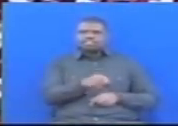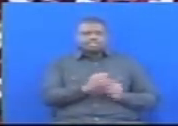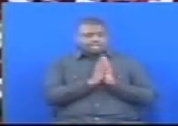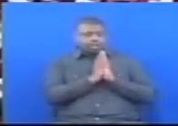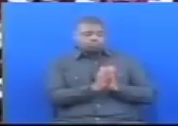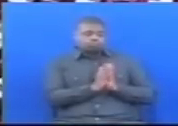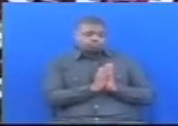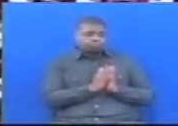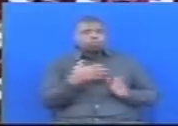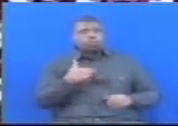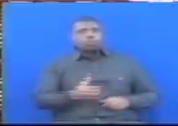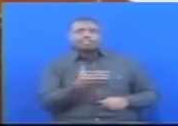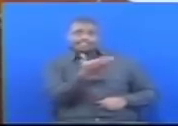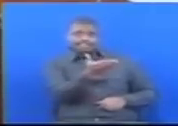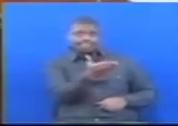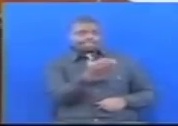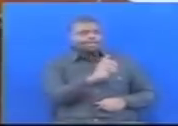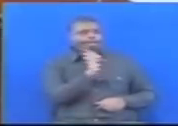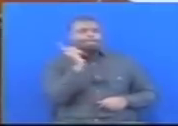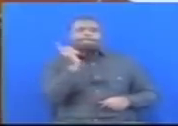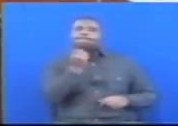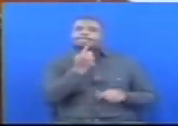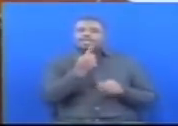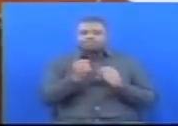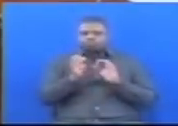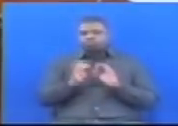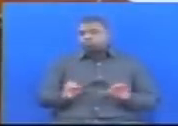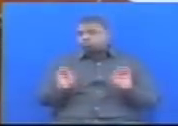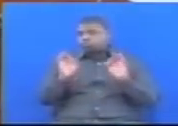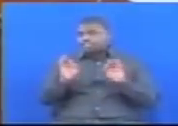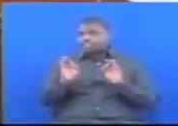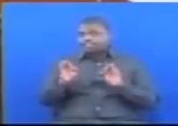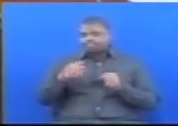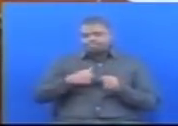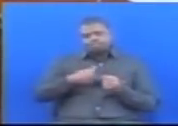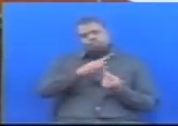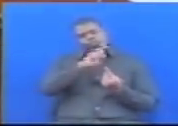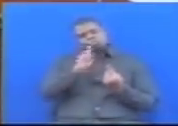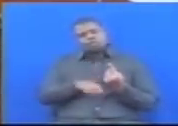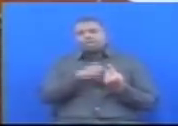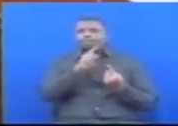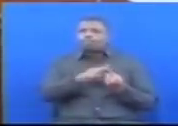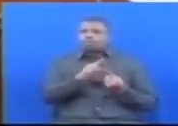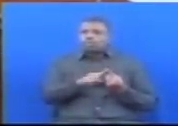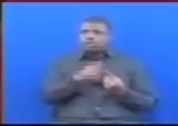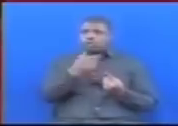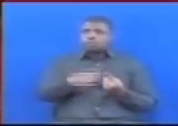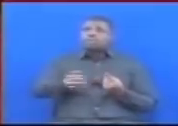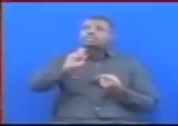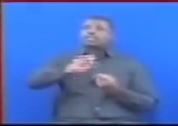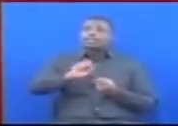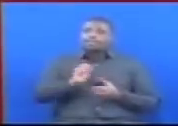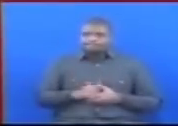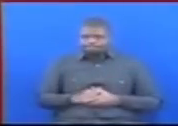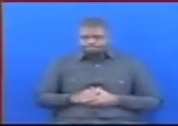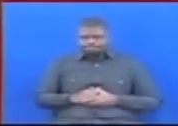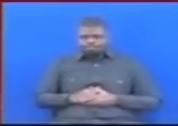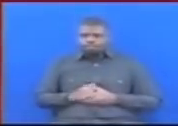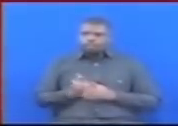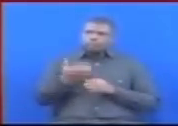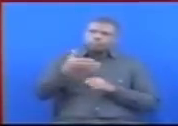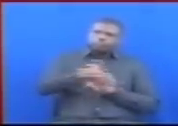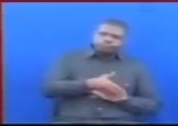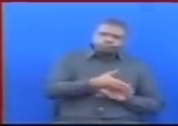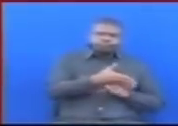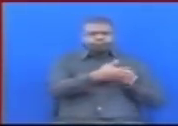Mheshimiwa Waziri kwa majibu yako mazuri, lakini nitakuwa na swala moja la nyongeza. Kwa kuwa mwingiliano umekuwa